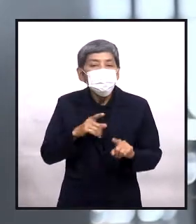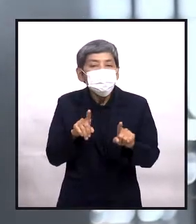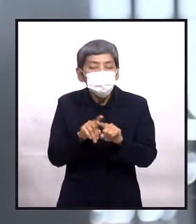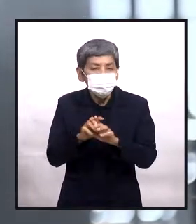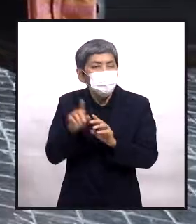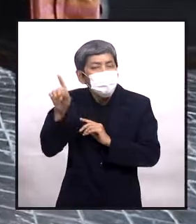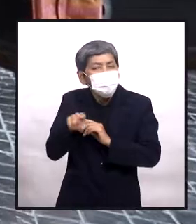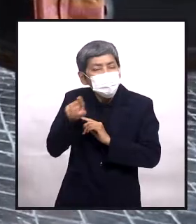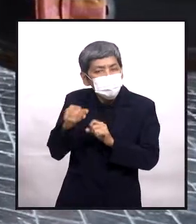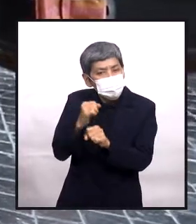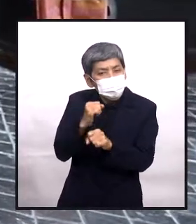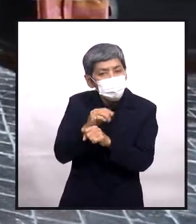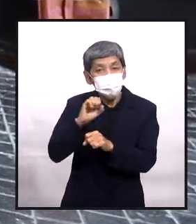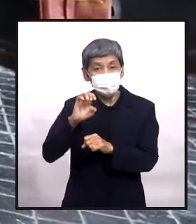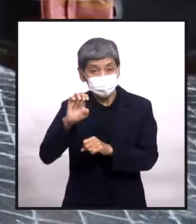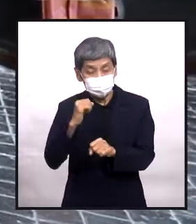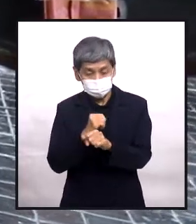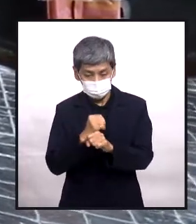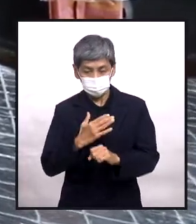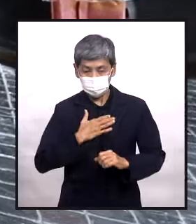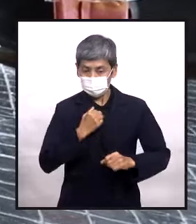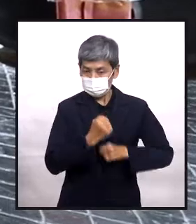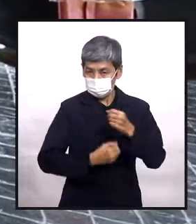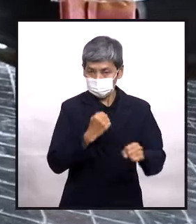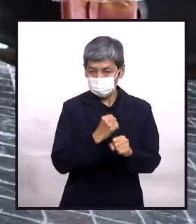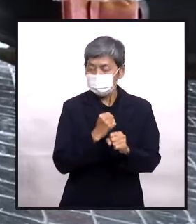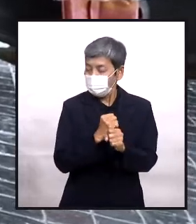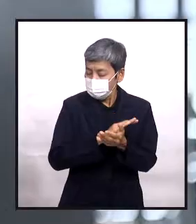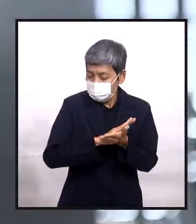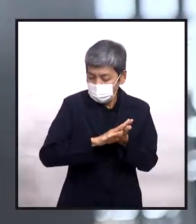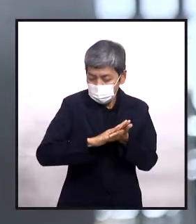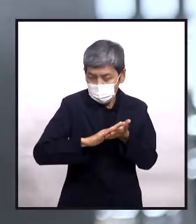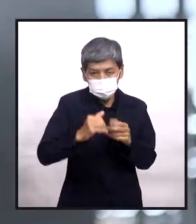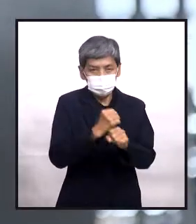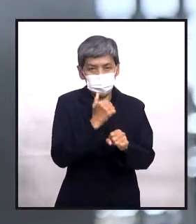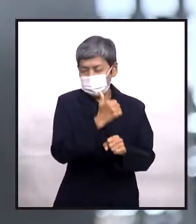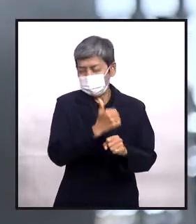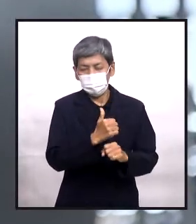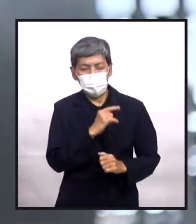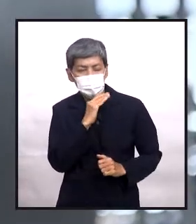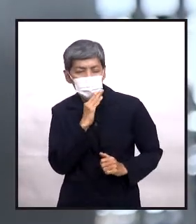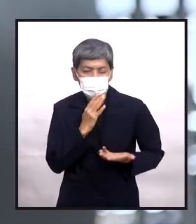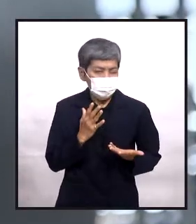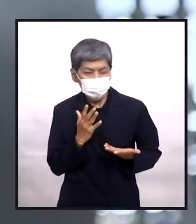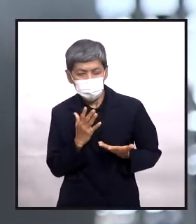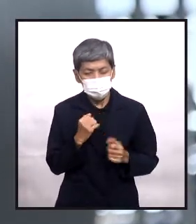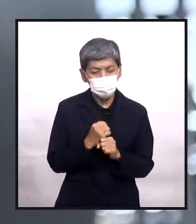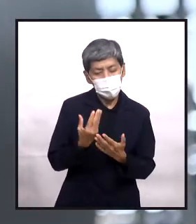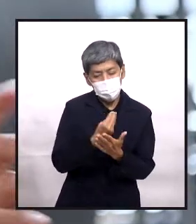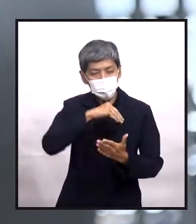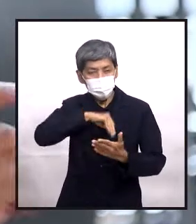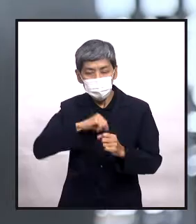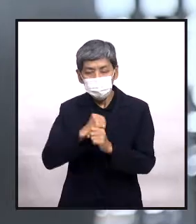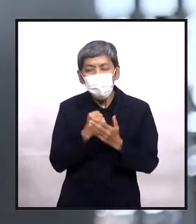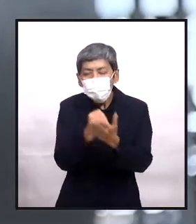ทางอังกฤษมากกว่าคุณจะทำเป็น SE ได้เนี่ยธุรกิจของคุณเนี่ยมันต้องสีขาวตั้งแต่ต้นไม่ใช่ธุรกิจสีเทาๆแล้วเอากำไร